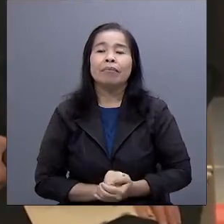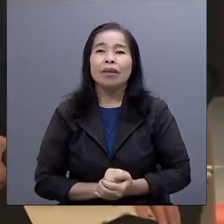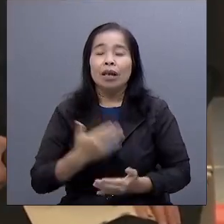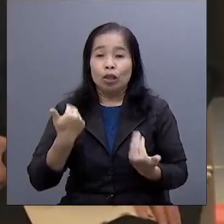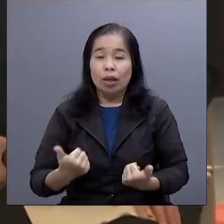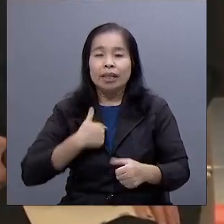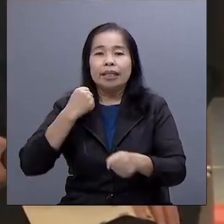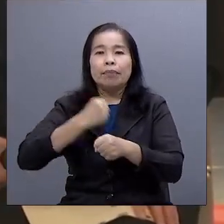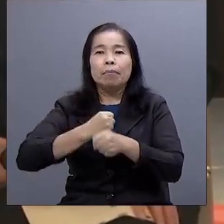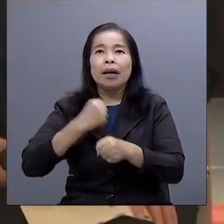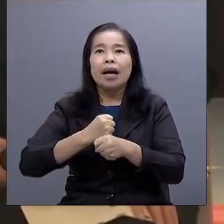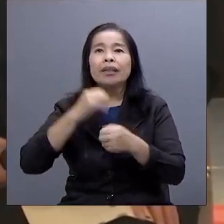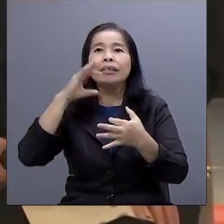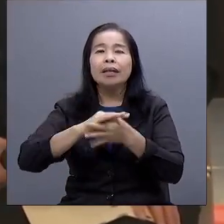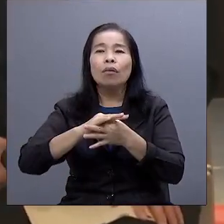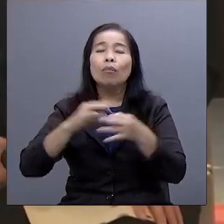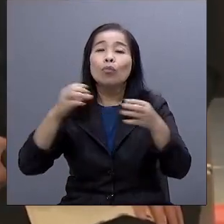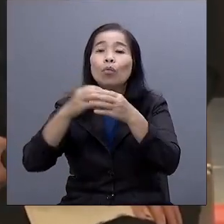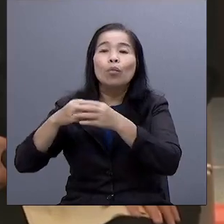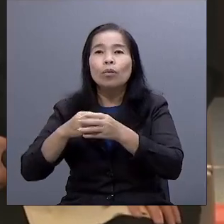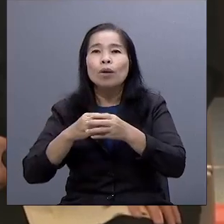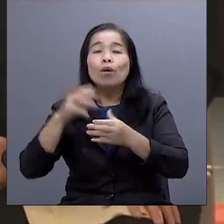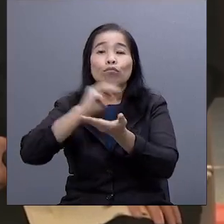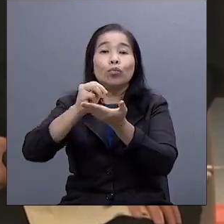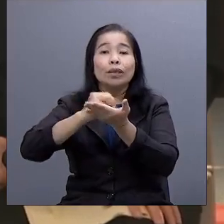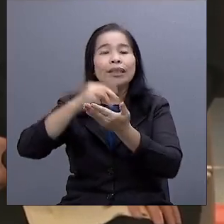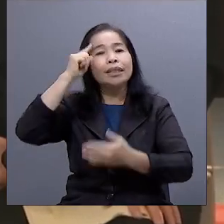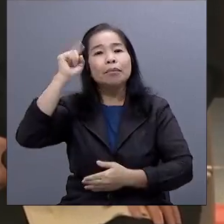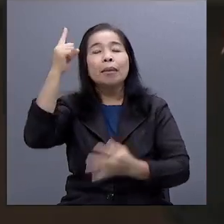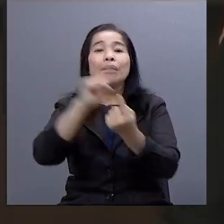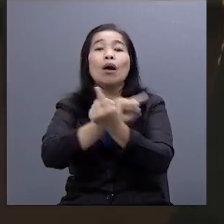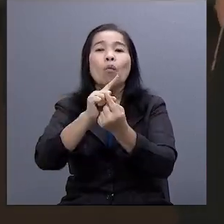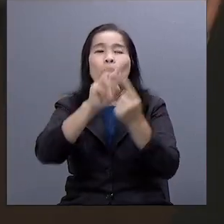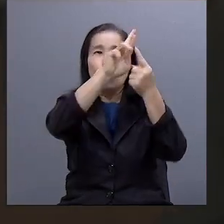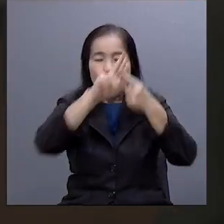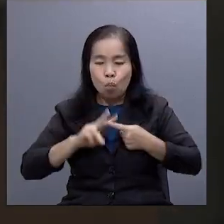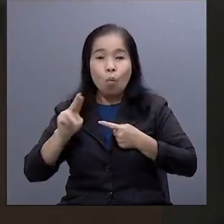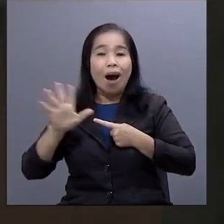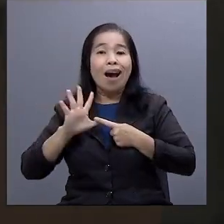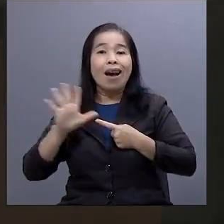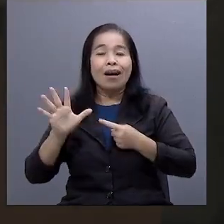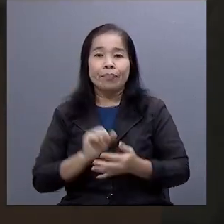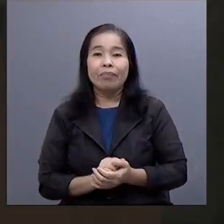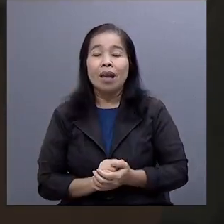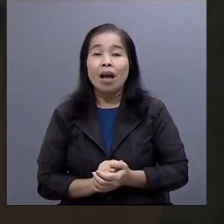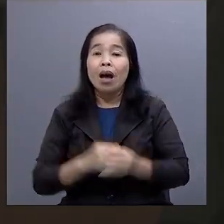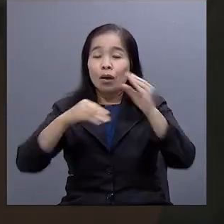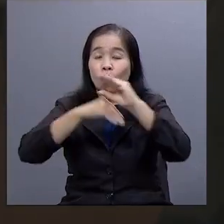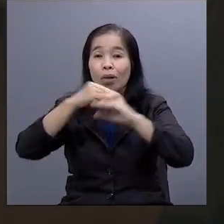งานอเภอร์ชิปรุที่ 5 ที่มูราธินวัตดกรมภ้างสังคมครับในงานนี้